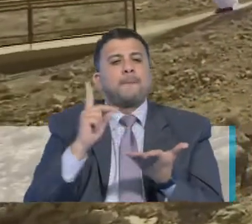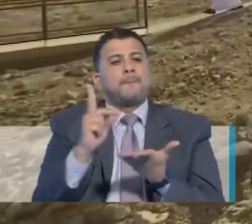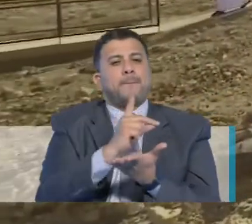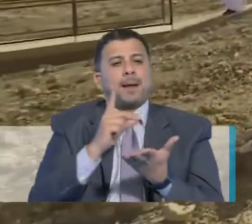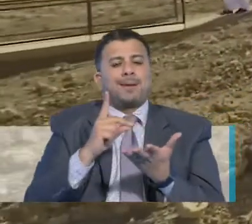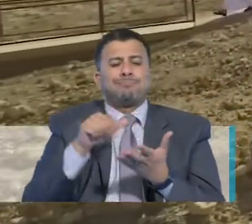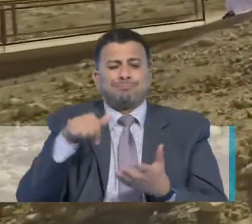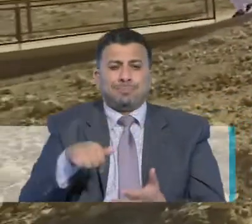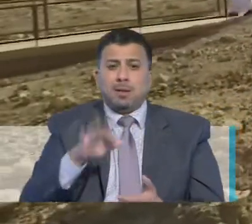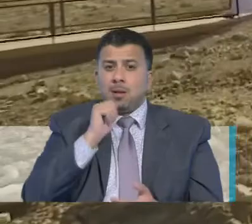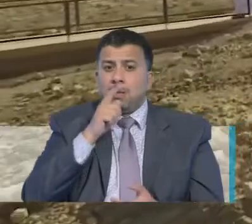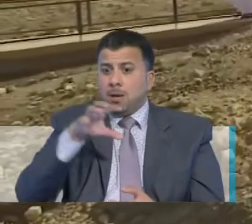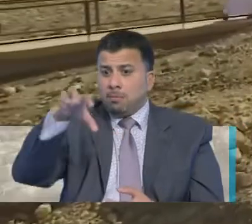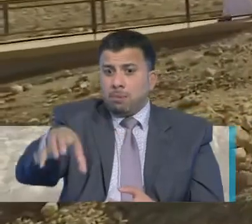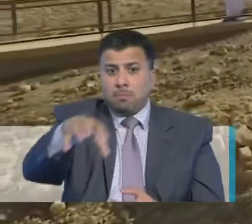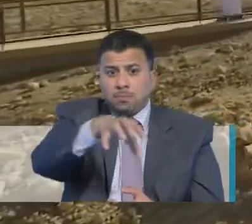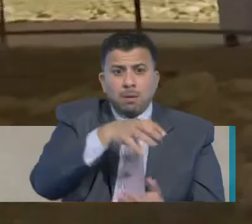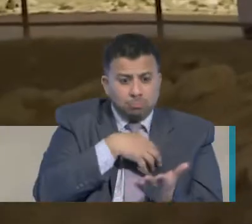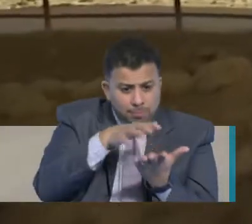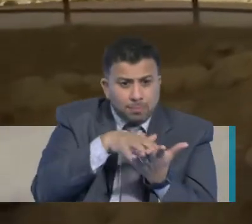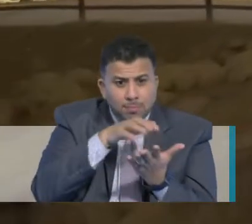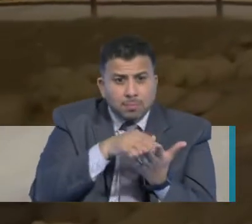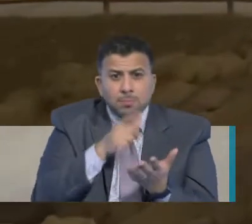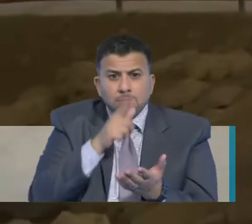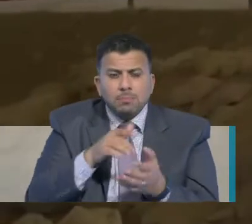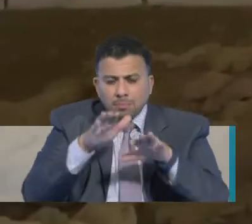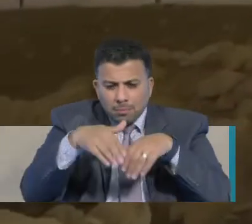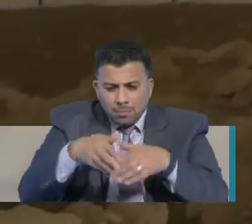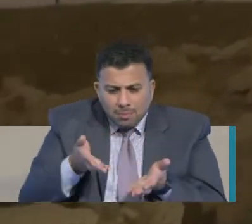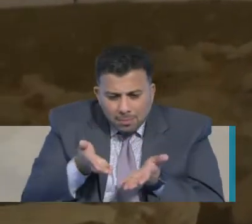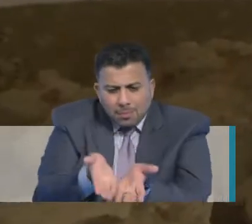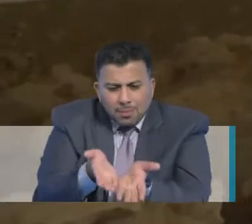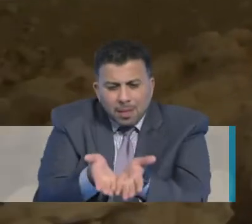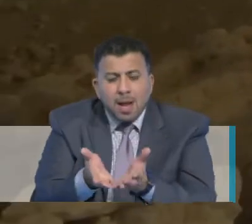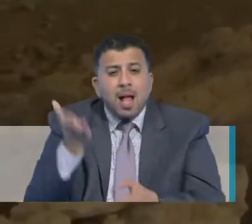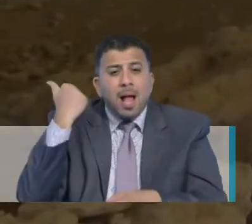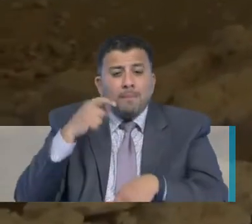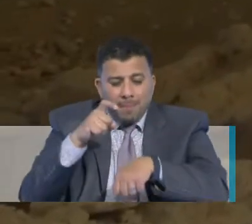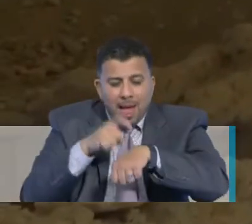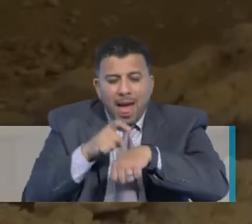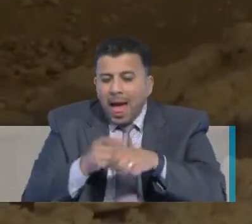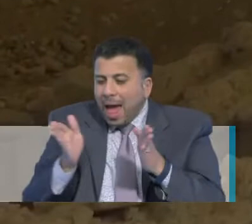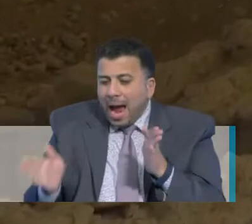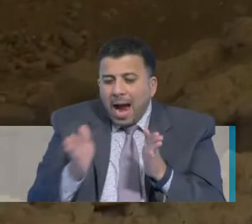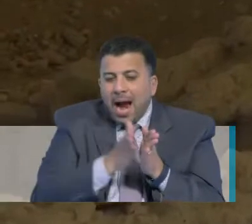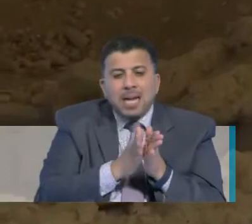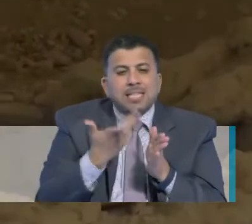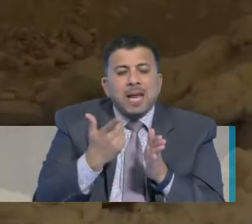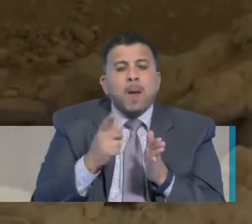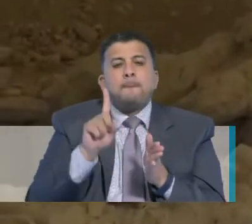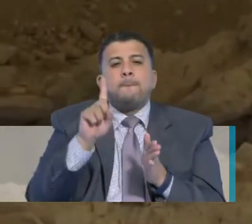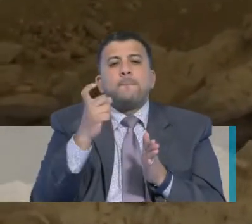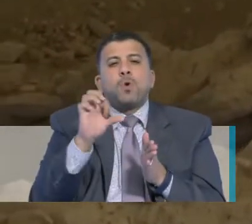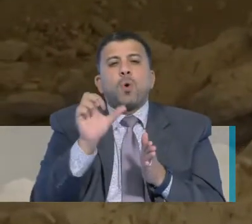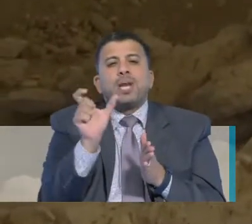الحديقة أيضا مواقع أثرية اكتشفت فيها مدافن تعود للعصر البرونزي لتروي قصة استيطان البشر